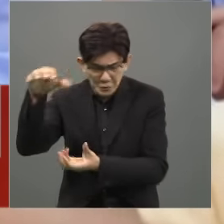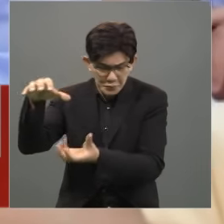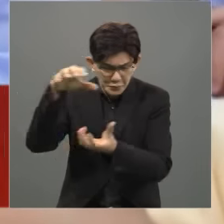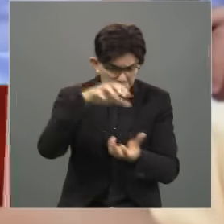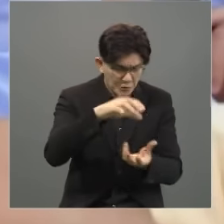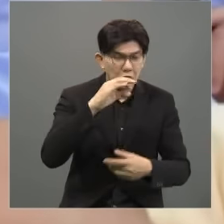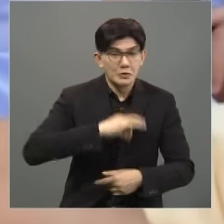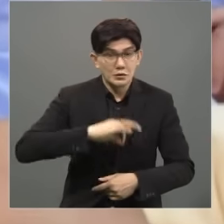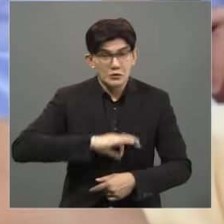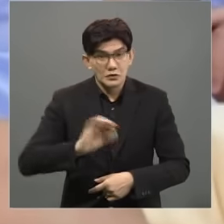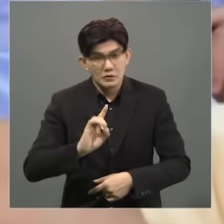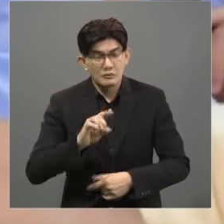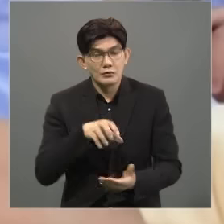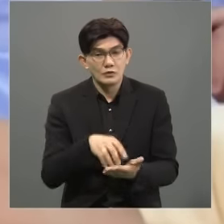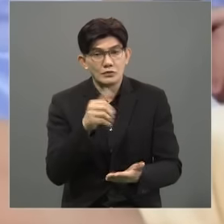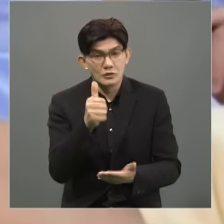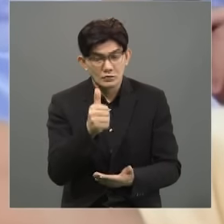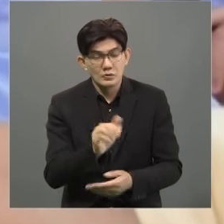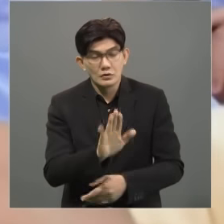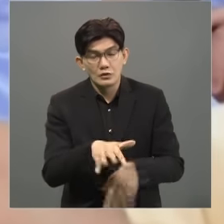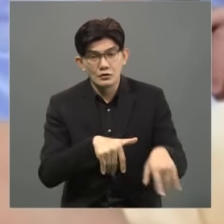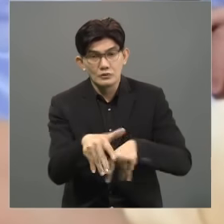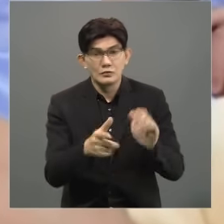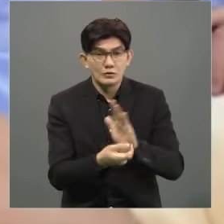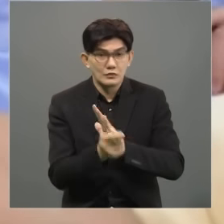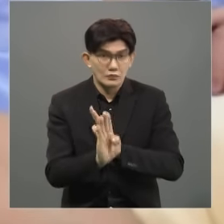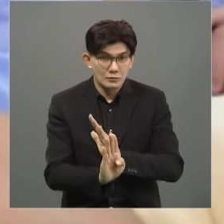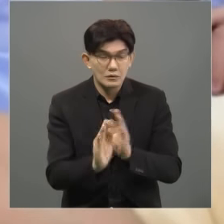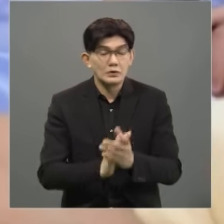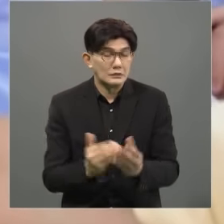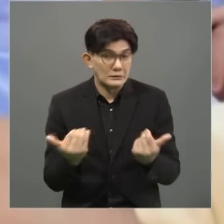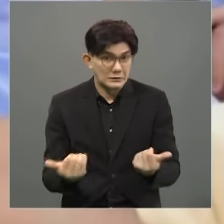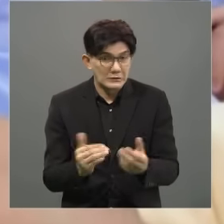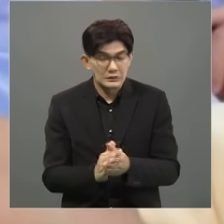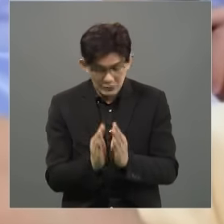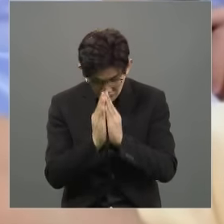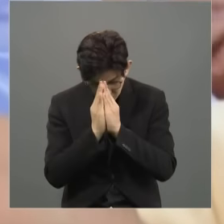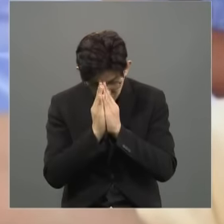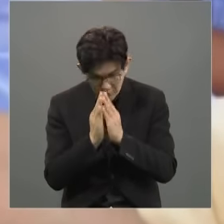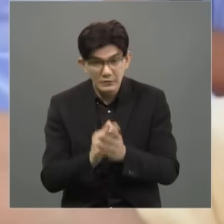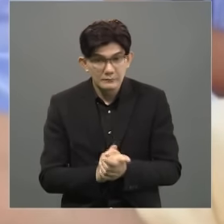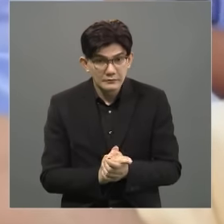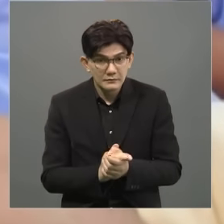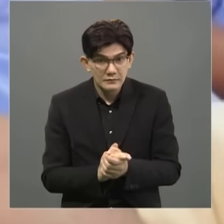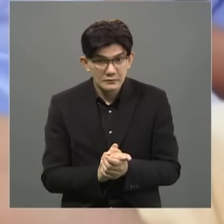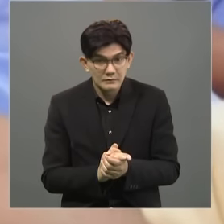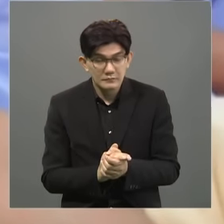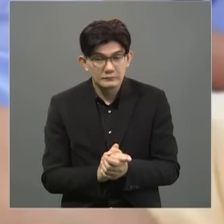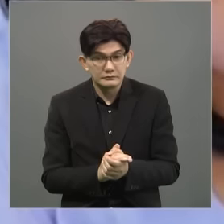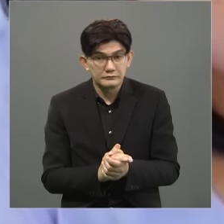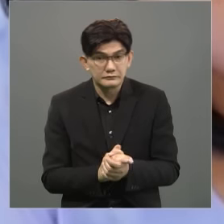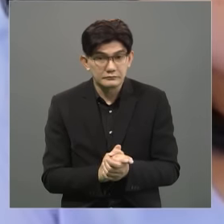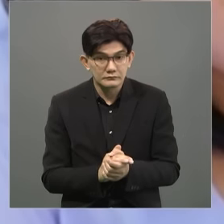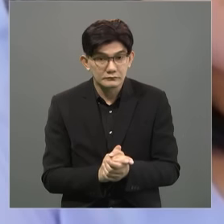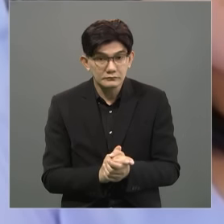ก็รู้สึกว่าเป็นความโชคดีของชาวอุบลมากๆที่ท่านได้มาให้เราได้สักการะใกล้ถึงขนาดนี้ค่ะ อ